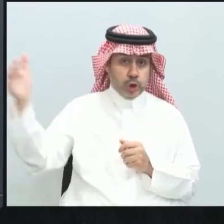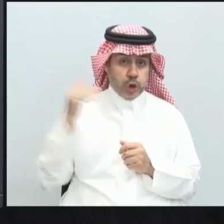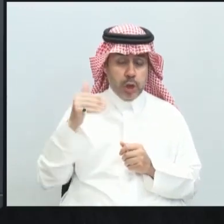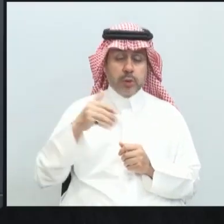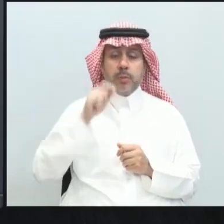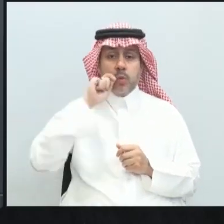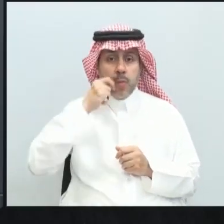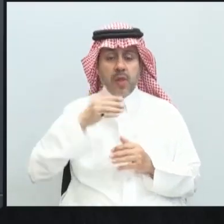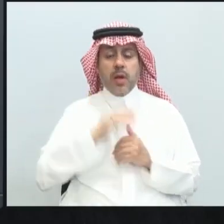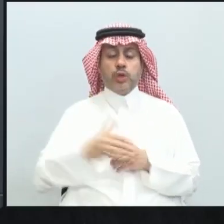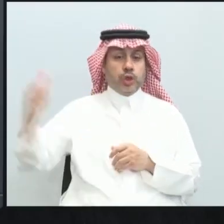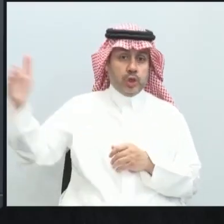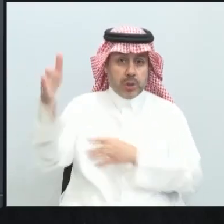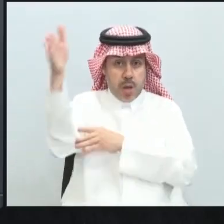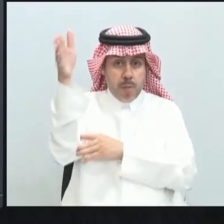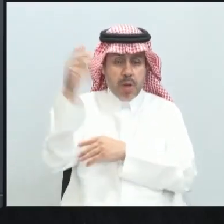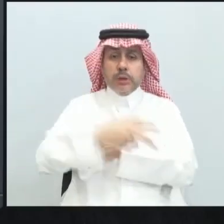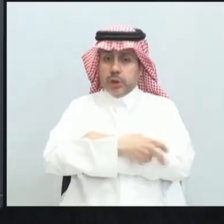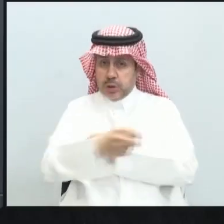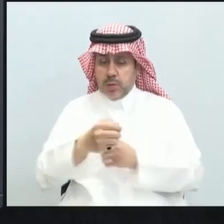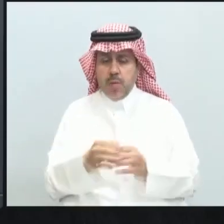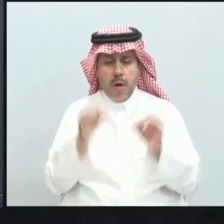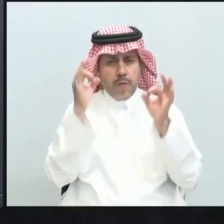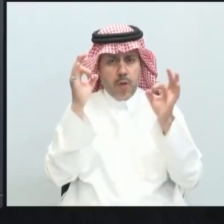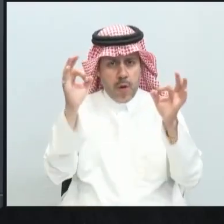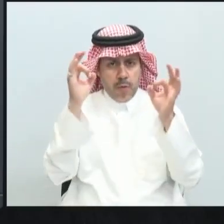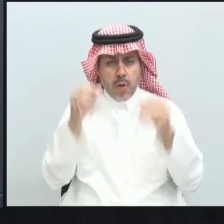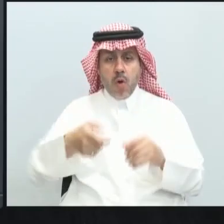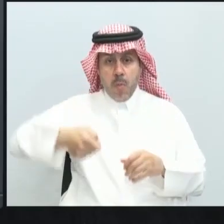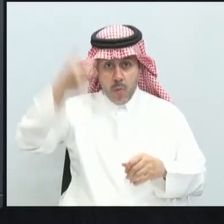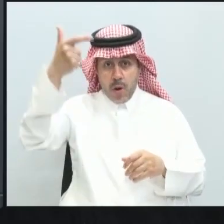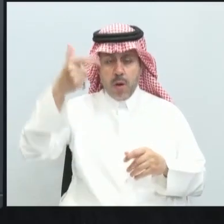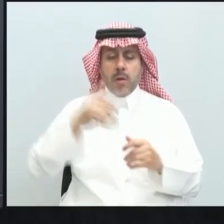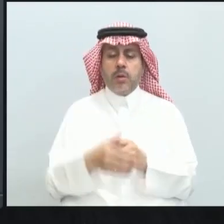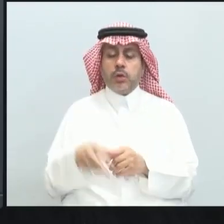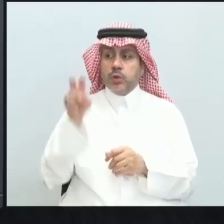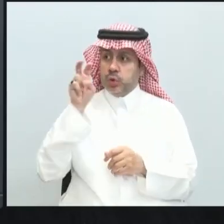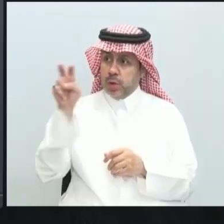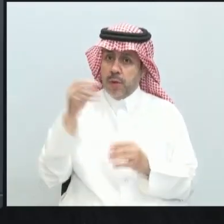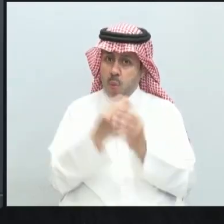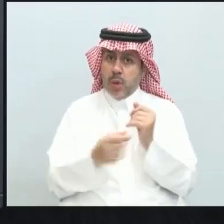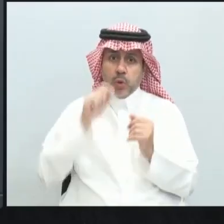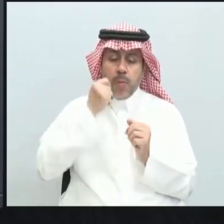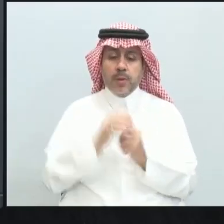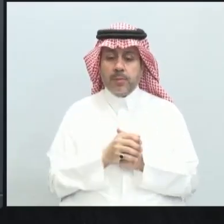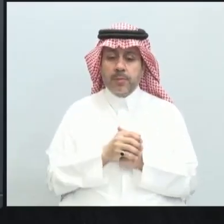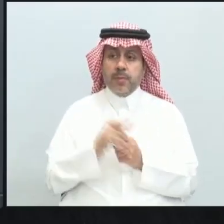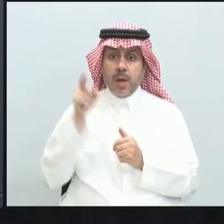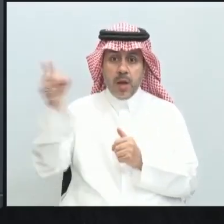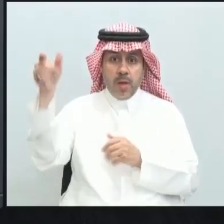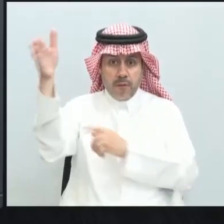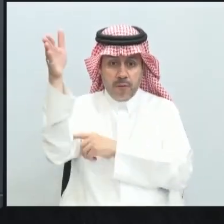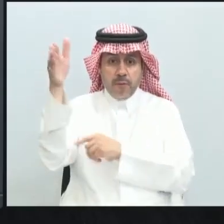وكانت كثيره وهي من الابل وهي انفس اموال العرب لما راها غلام عمر ماذا قال قال